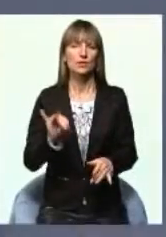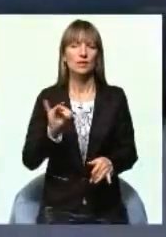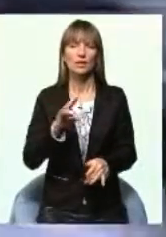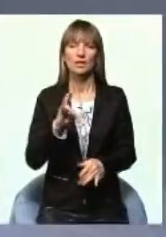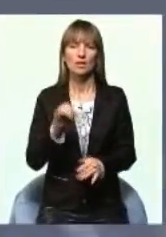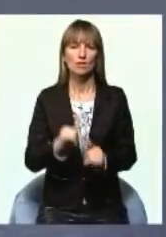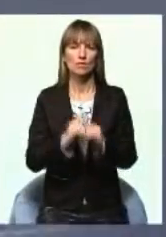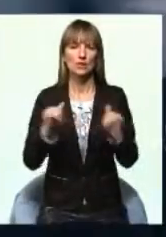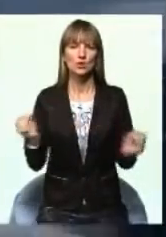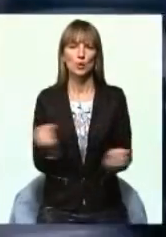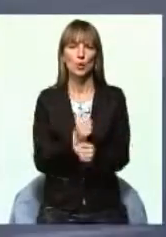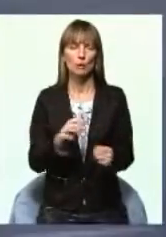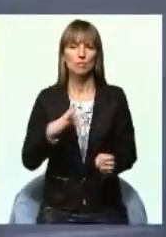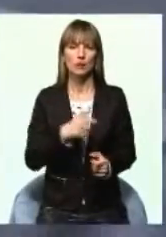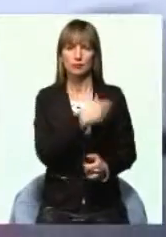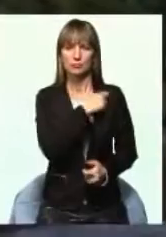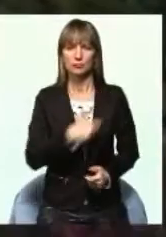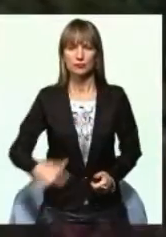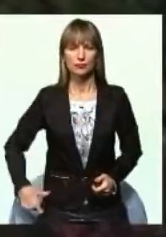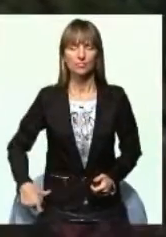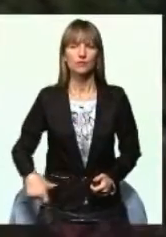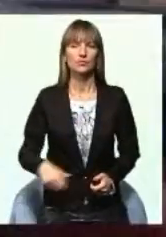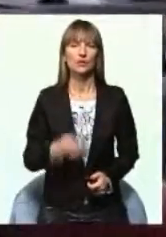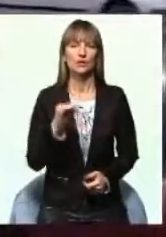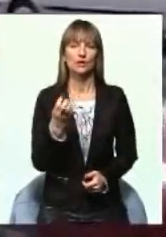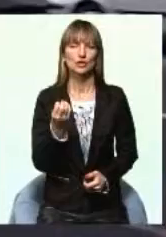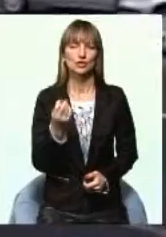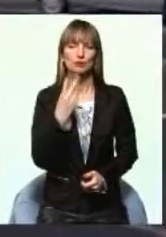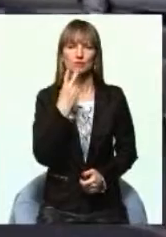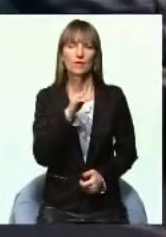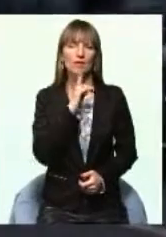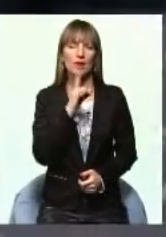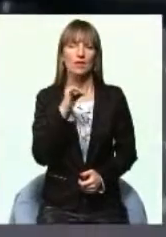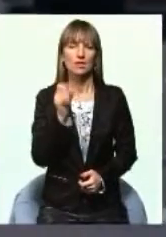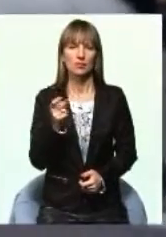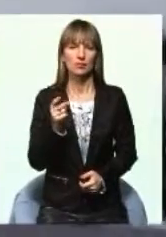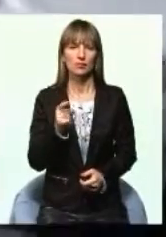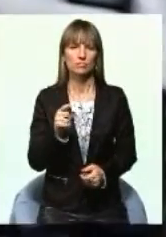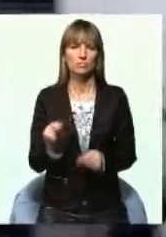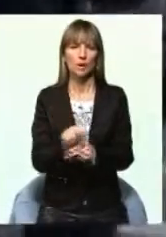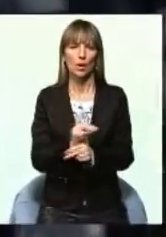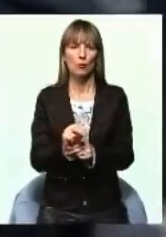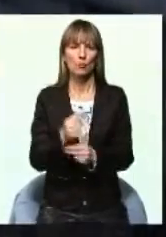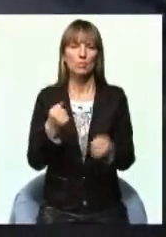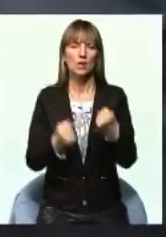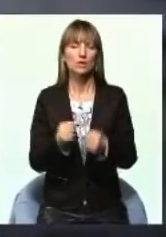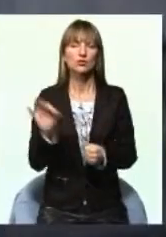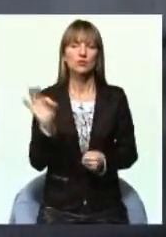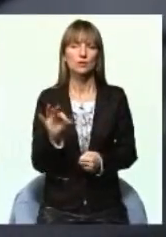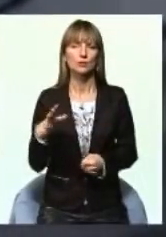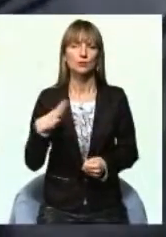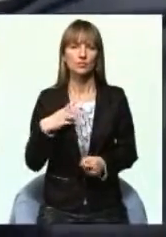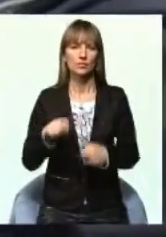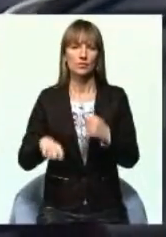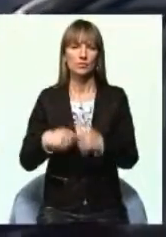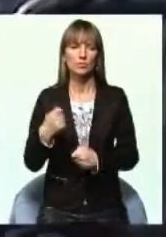перевищували швидкість, були пристебнуті пасками безпеки. А ще звертають увагу на справність автомобіля. Адже дуже часто